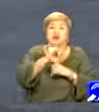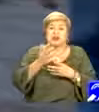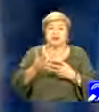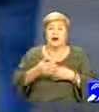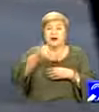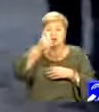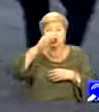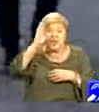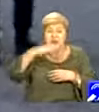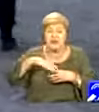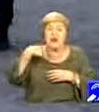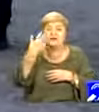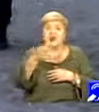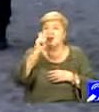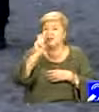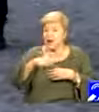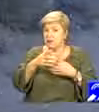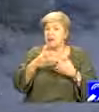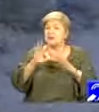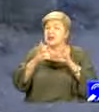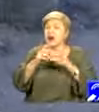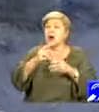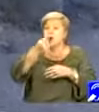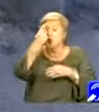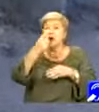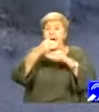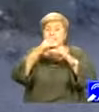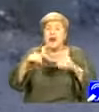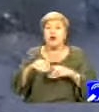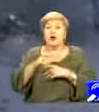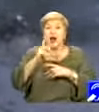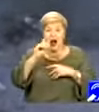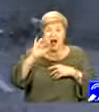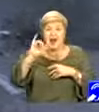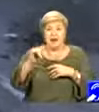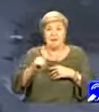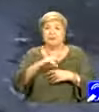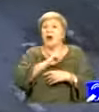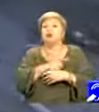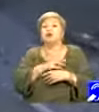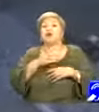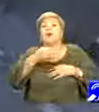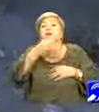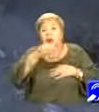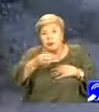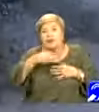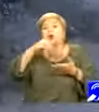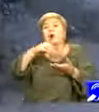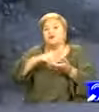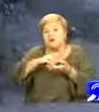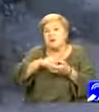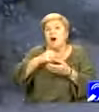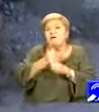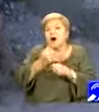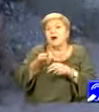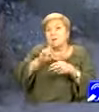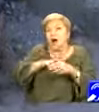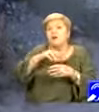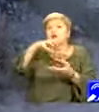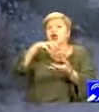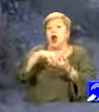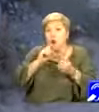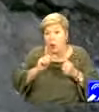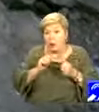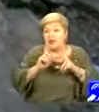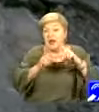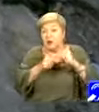s-au aplicat sancțiuni de aproximativ 1 milion de lei. Autoritățile promit să monteze mai multe coșuri de gunoi și să-i pedepsească pe turiștii care își